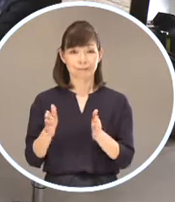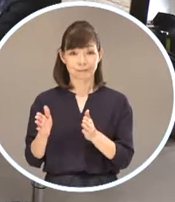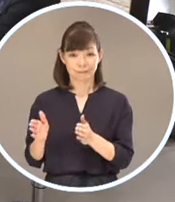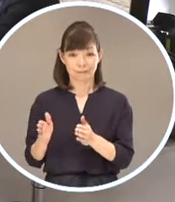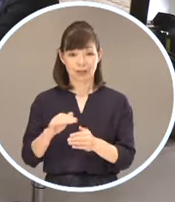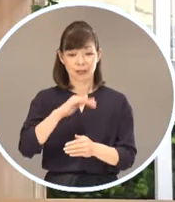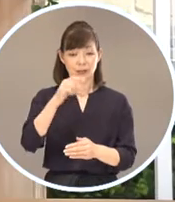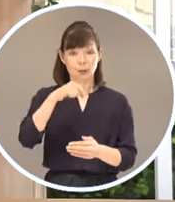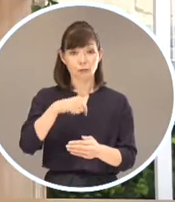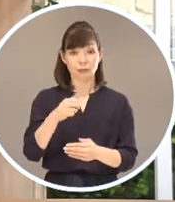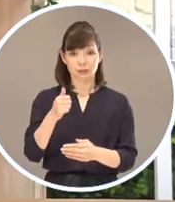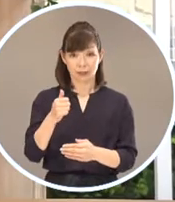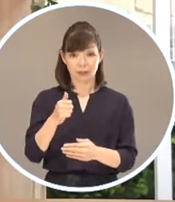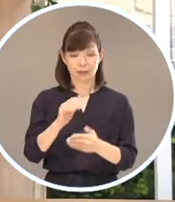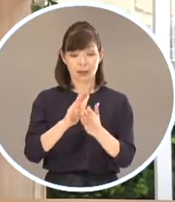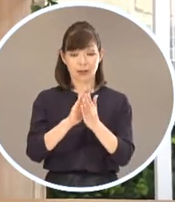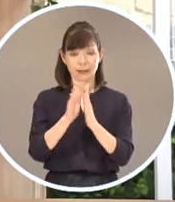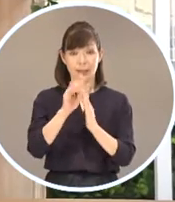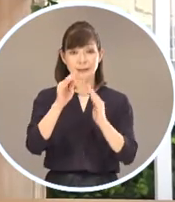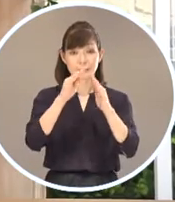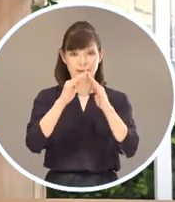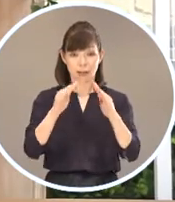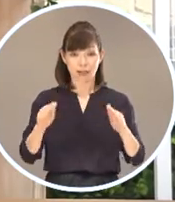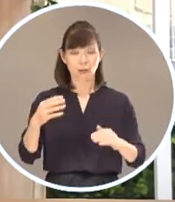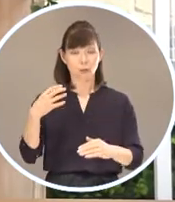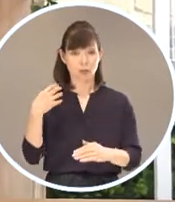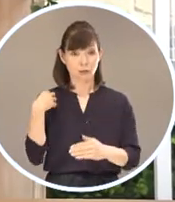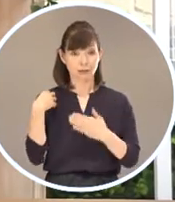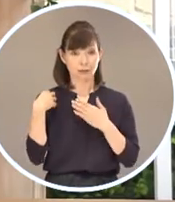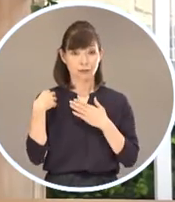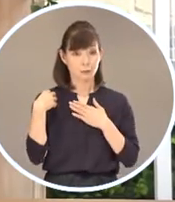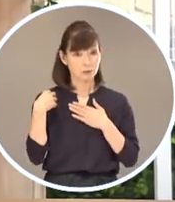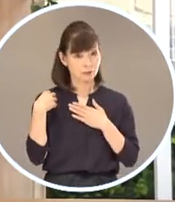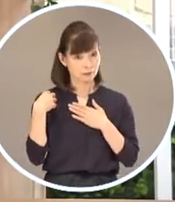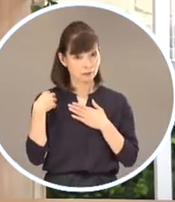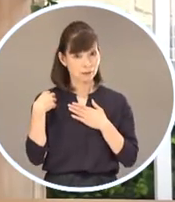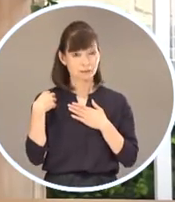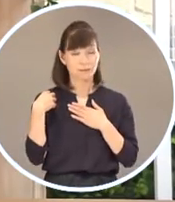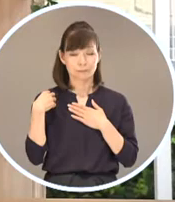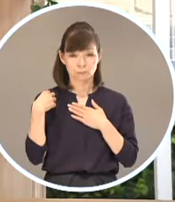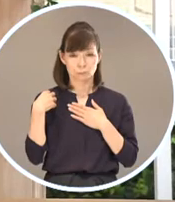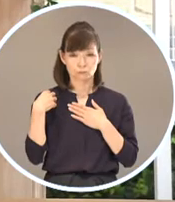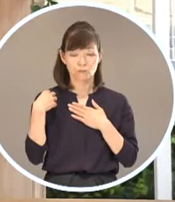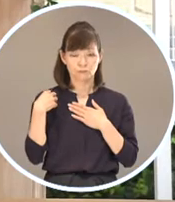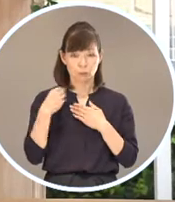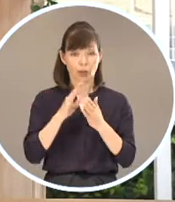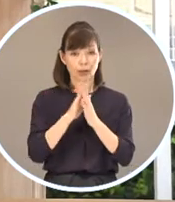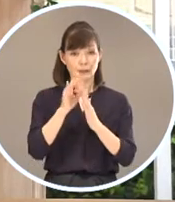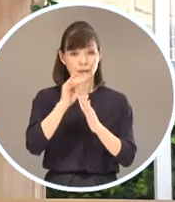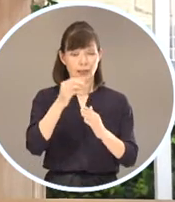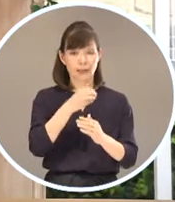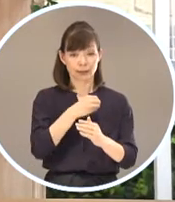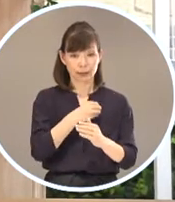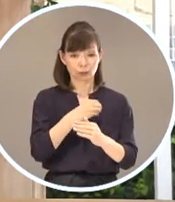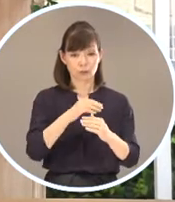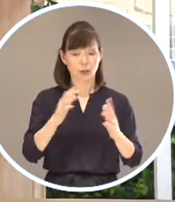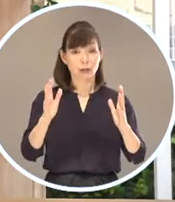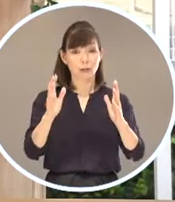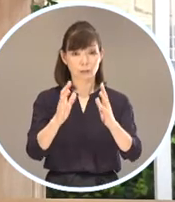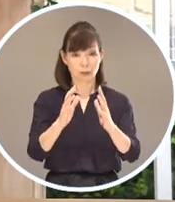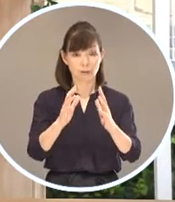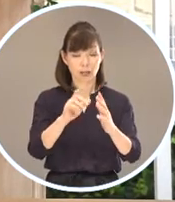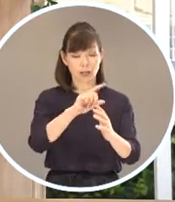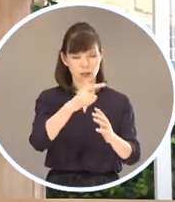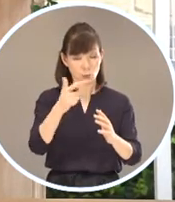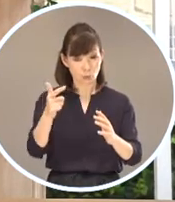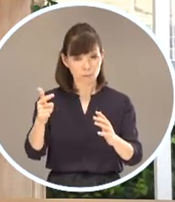が山内さん、 はい、 県議会の役割ご存知ですか？ 役割ですか、まあ、県議会議員の方が集まってさまざまな